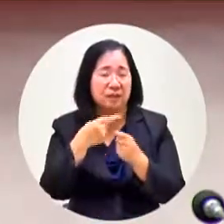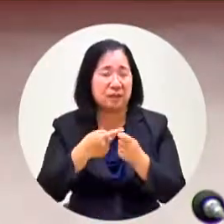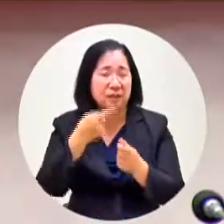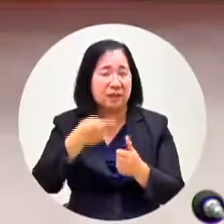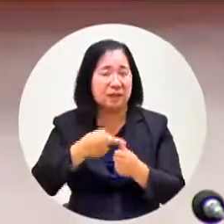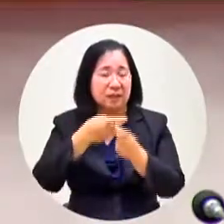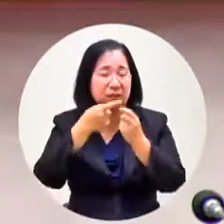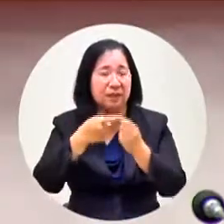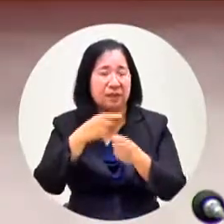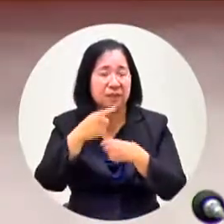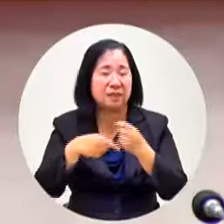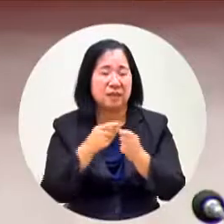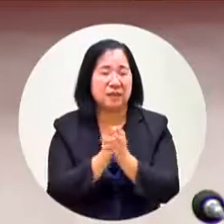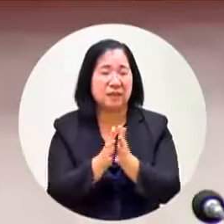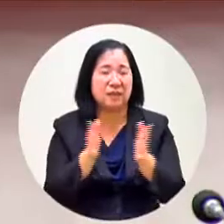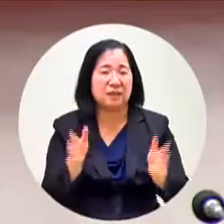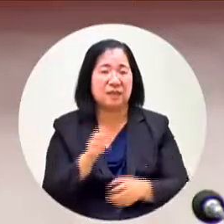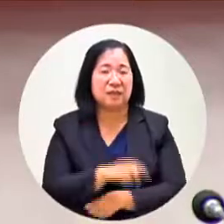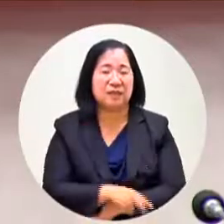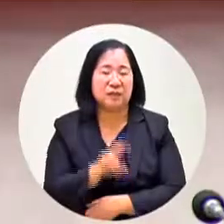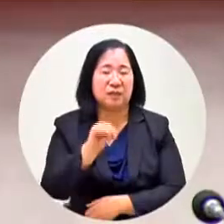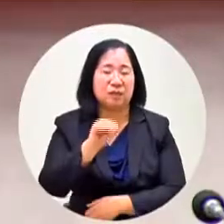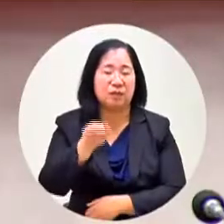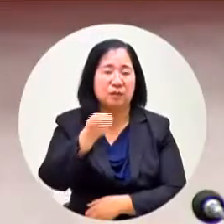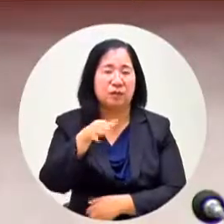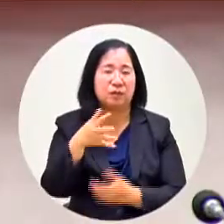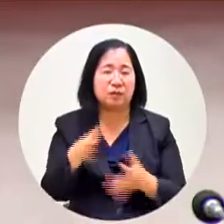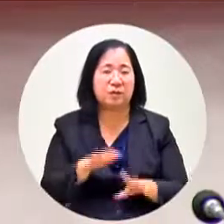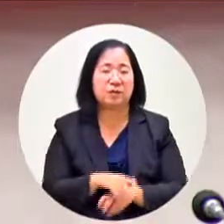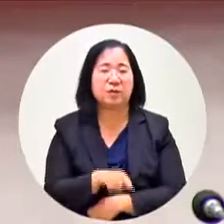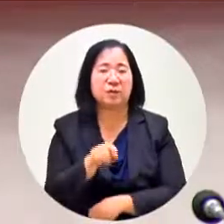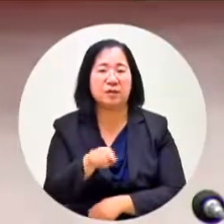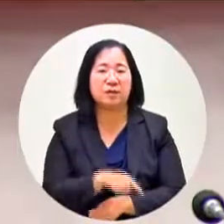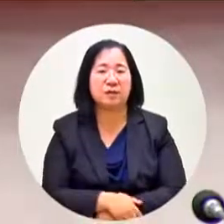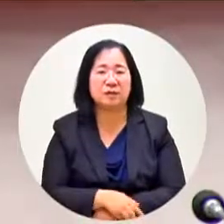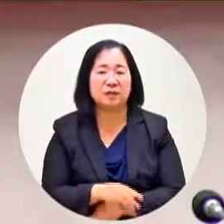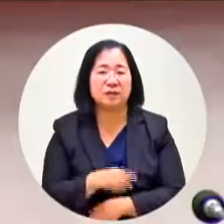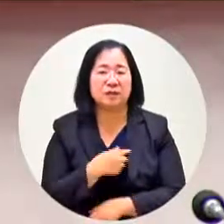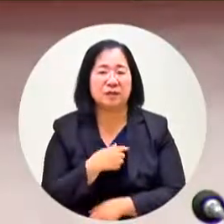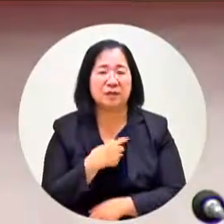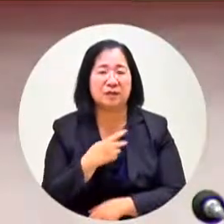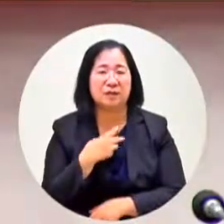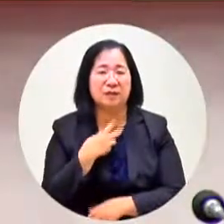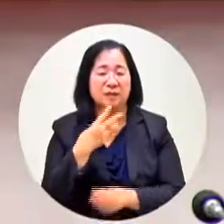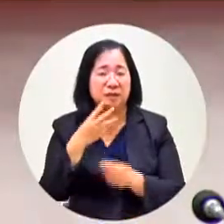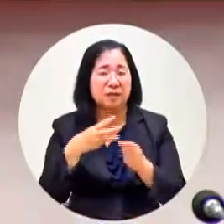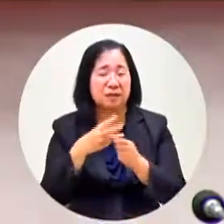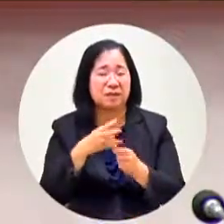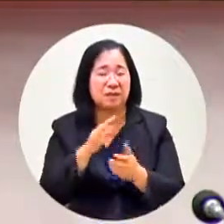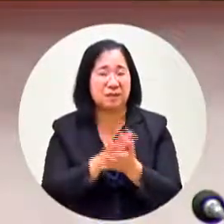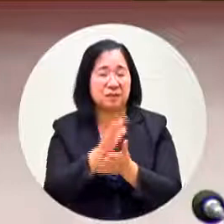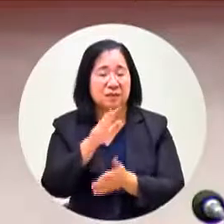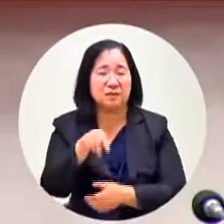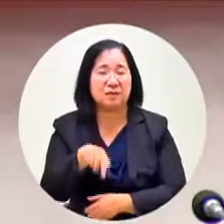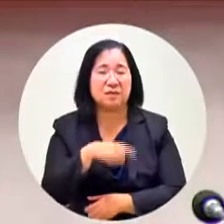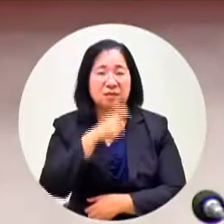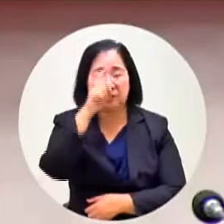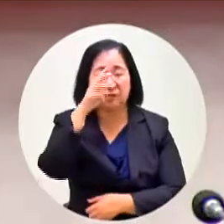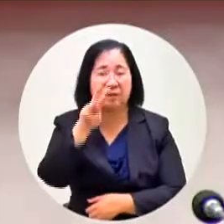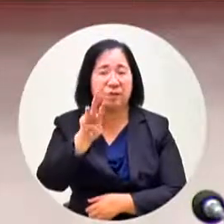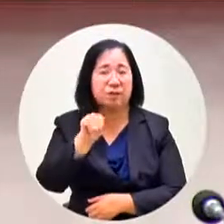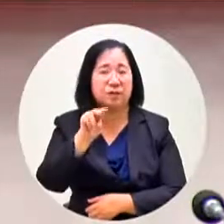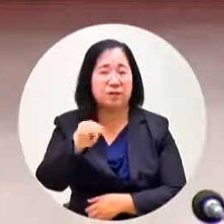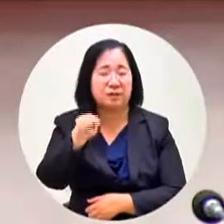这个血汗低薪的教保人员来请命哈，那请韩市长照顾高雄市公立幼儿园的低薪教保